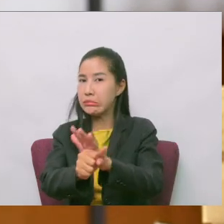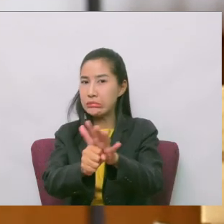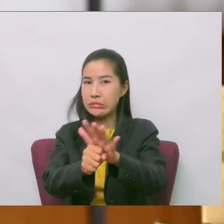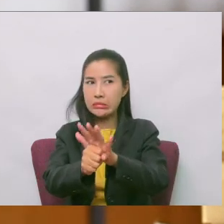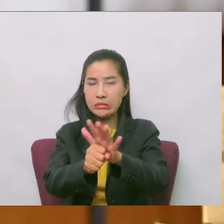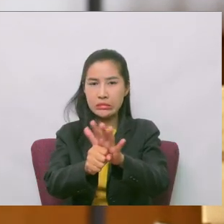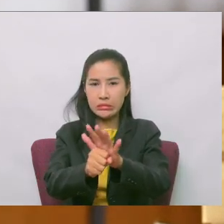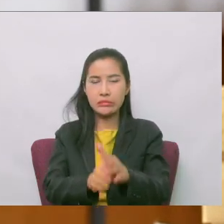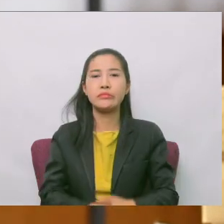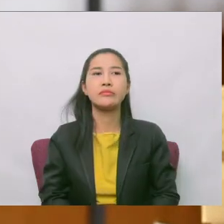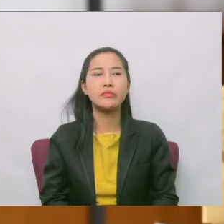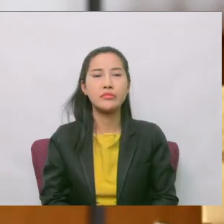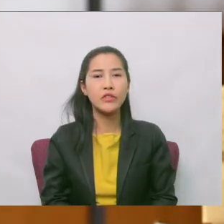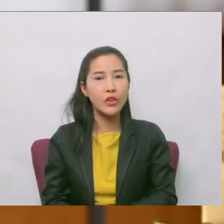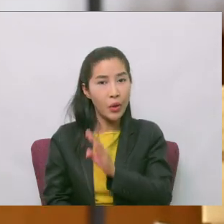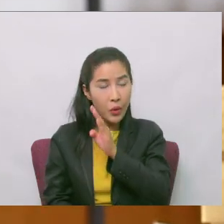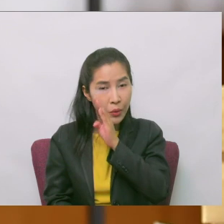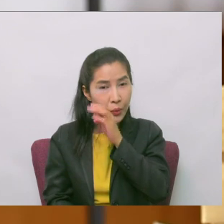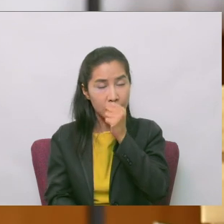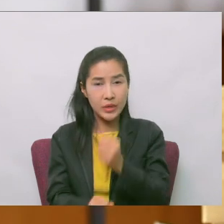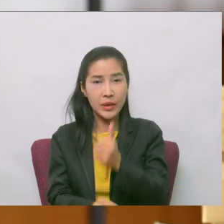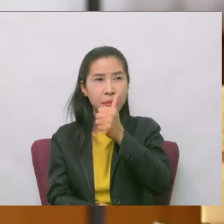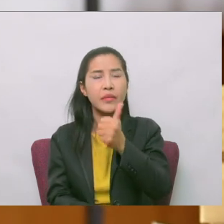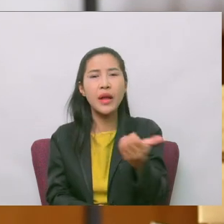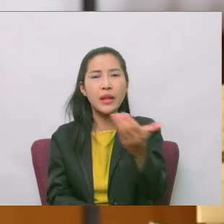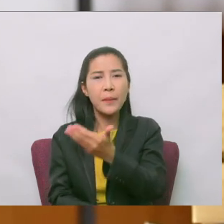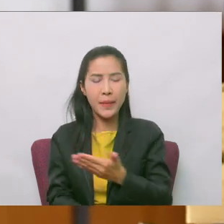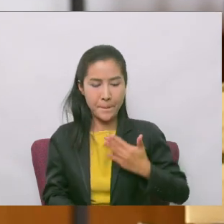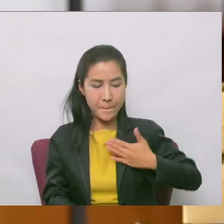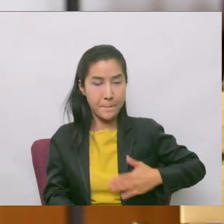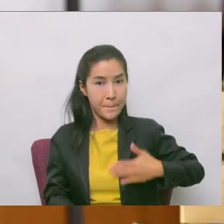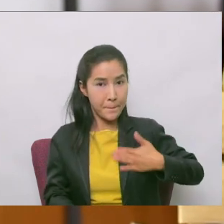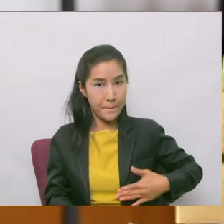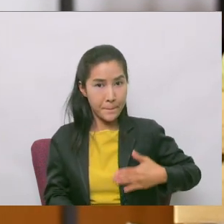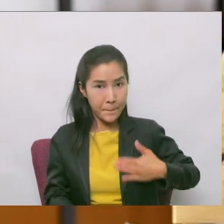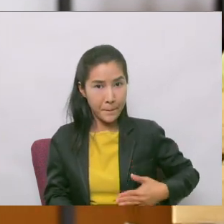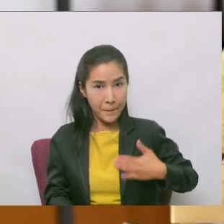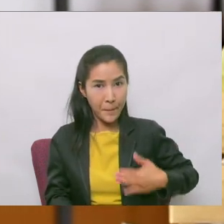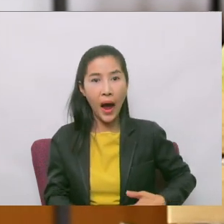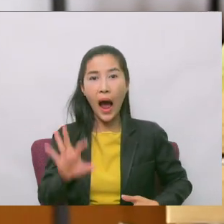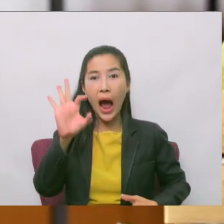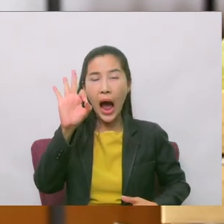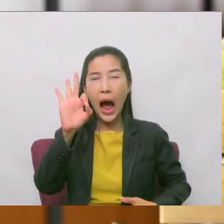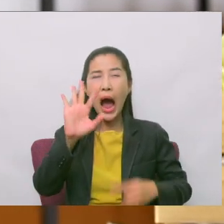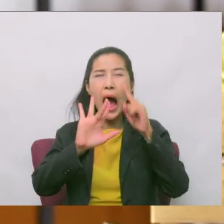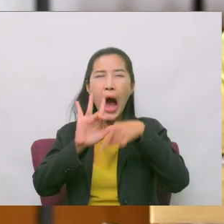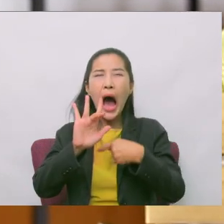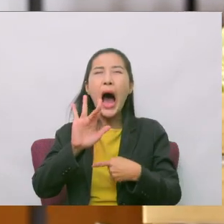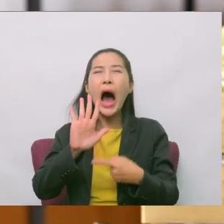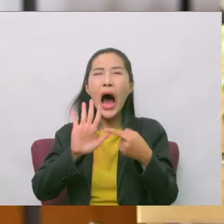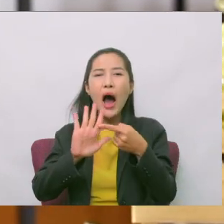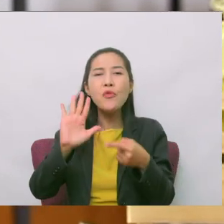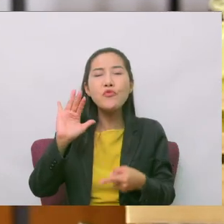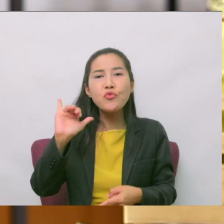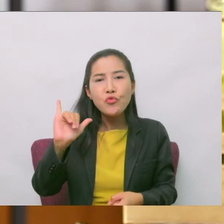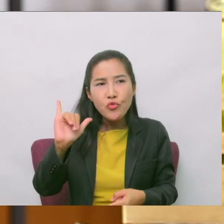ดว่าถ้าเป็นไปได้ก็ขอแนะนำว่าถ้าเป็นผ้าดิบนะคะหรือว่าเป็นผ้าฝ้ายที่นะคะเนื้อผ้าที